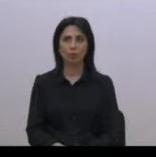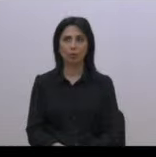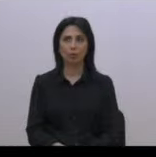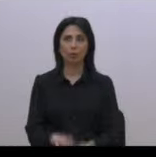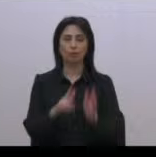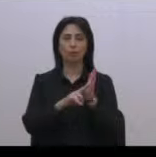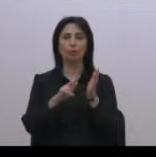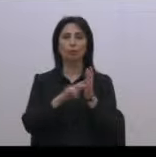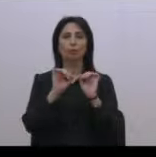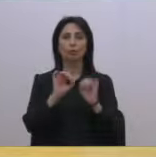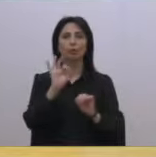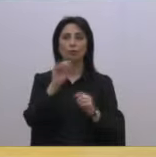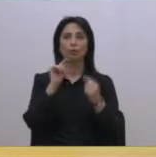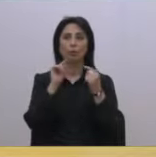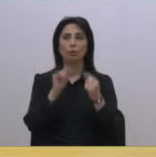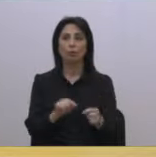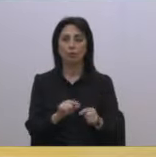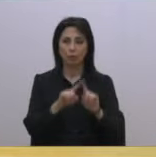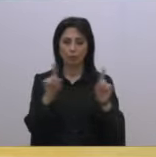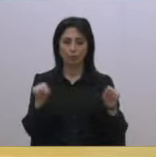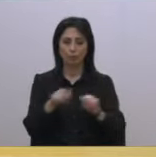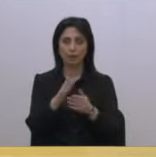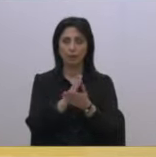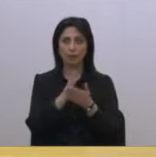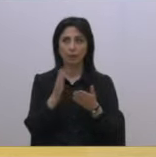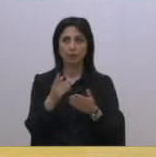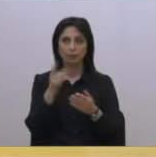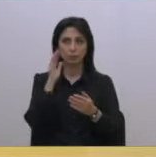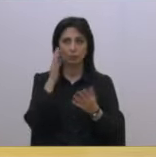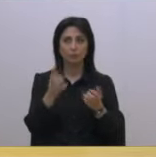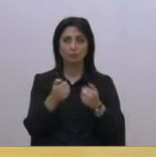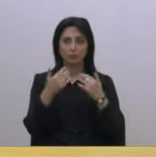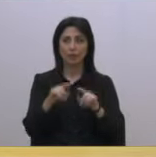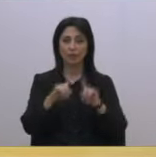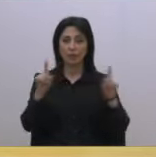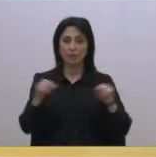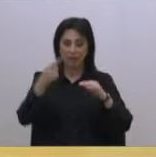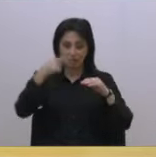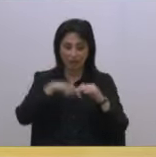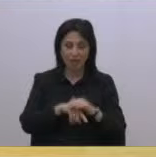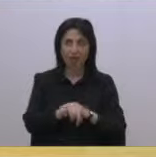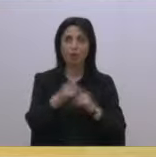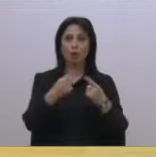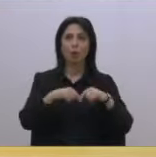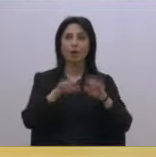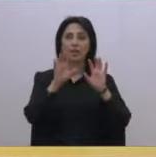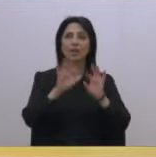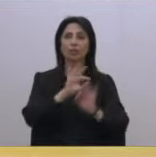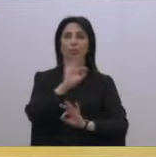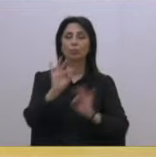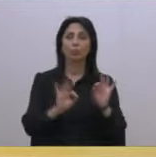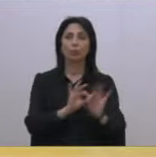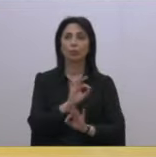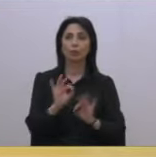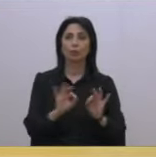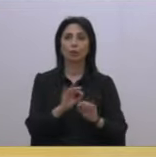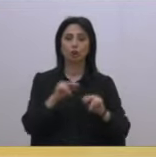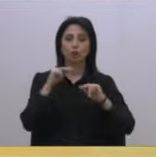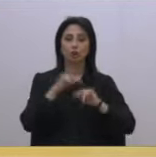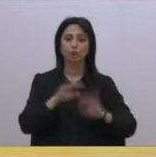სამოცდა თვრამეტი მომხრე, ნული წინააღმდეგი, პაკეტის ეს ნაწილი პირველ მოსმენით მიღებულია და პაკეტიდან გამომდინარე ორგანული კანონის პროექტი